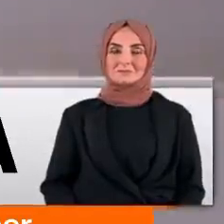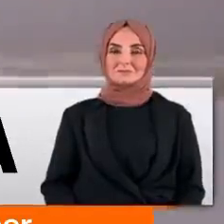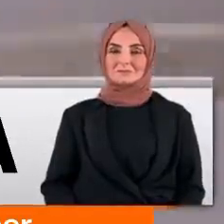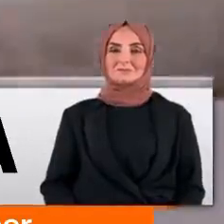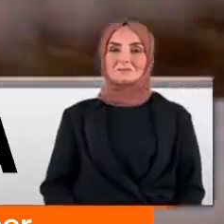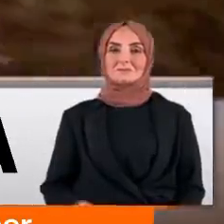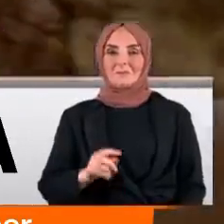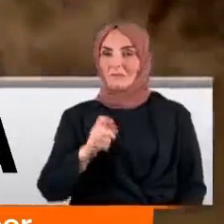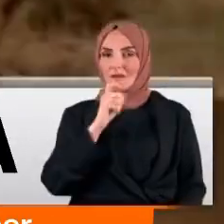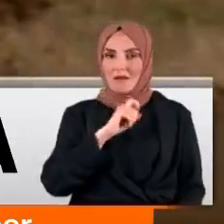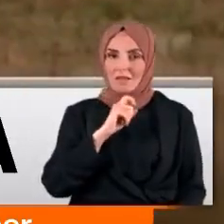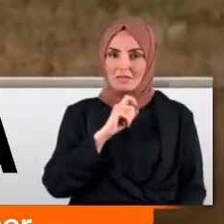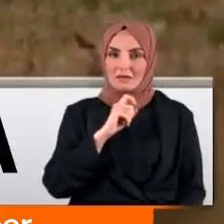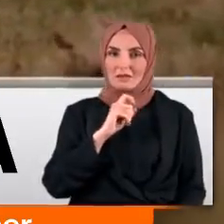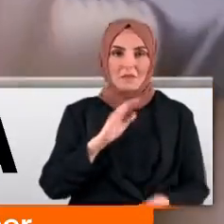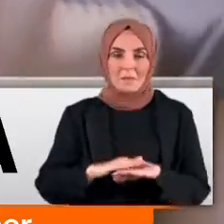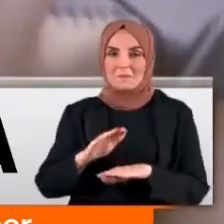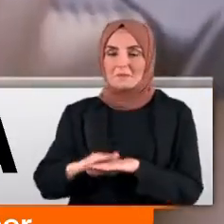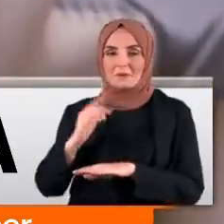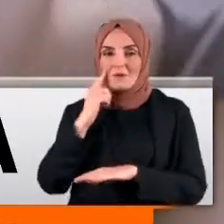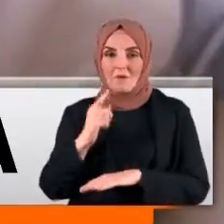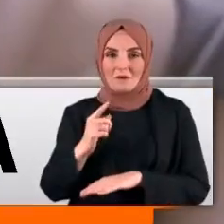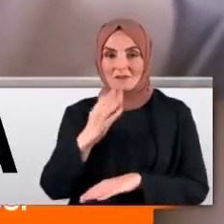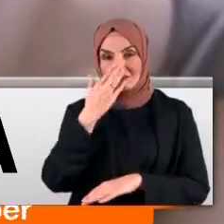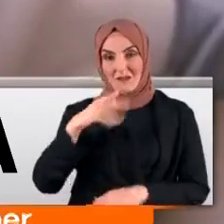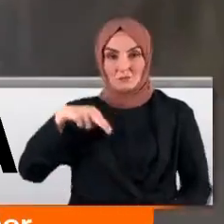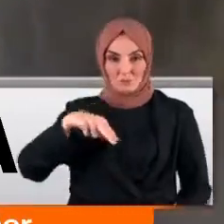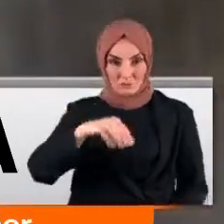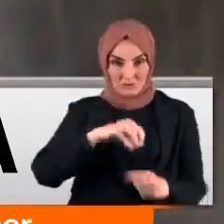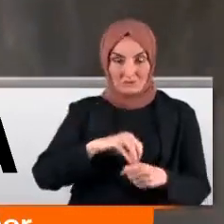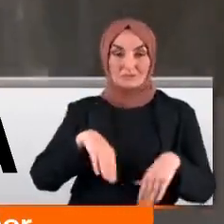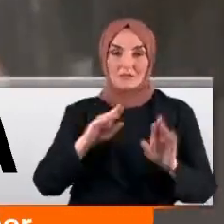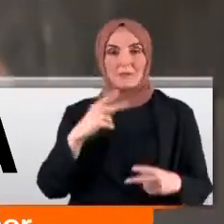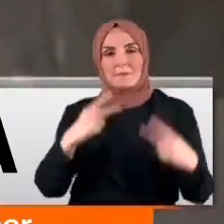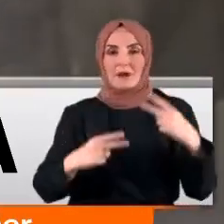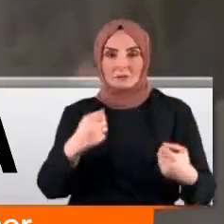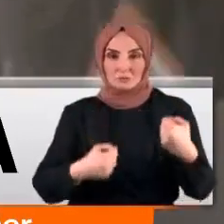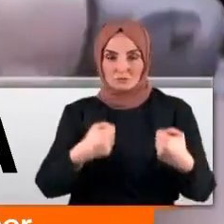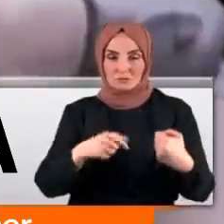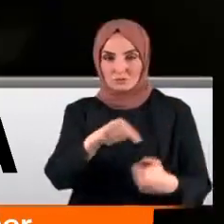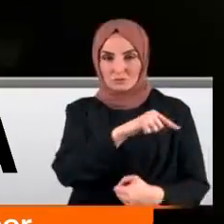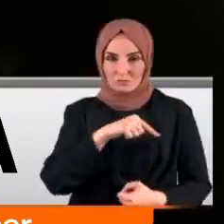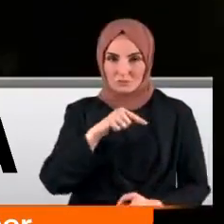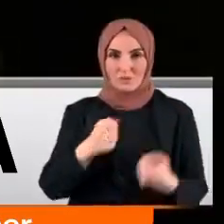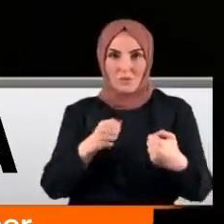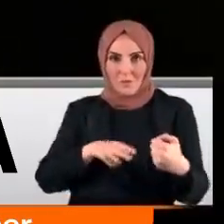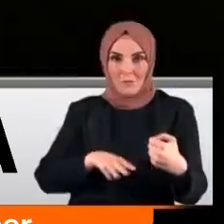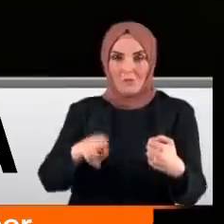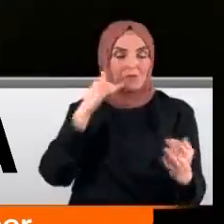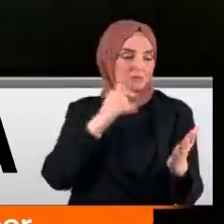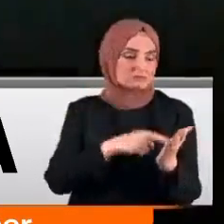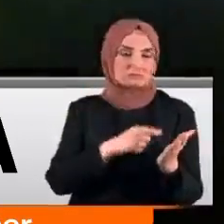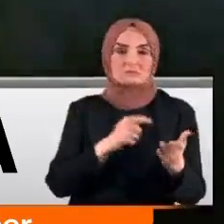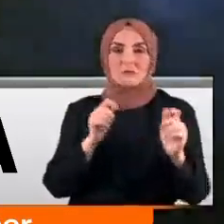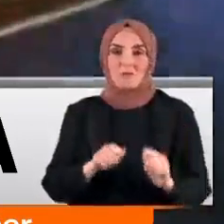Bu hatalı hareketler Sadece yayalara özel bir durum değil bazı sürücülerde seyir halinde telefonla meşgul oluyor cezasız sadece